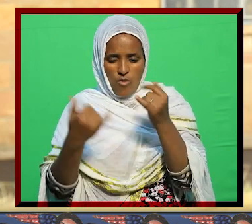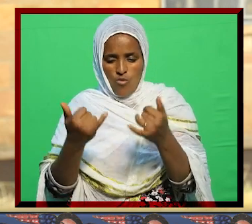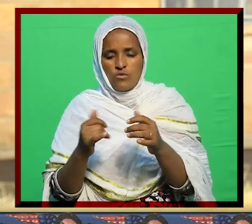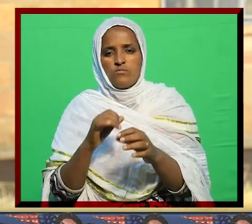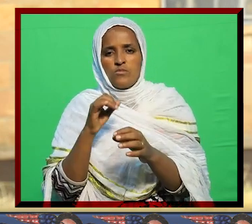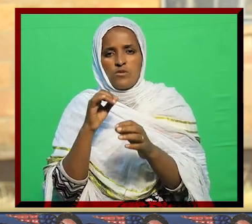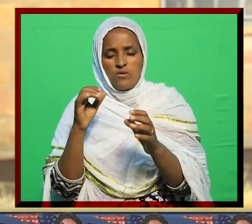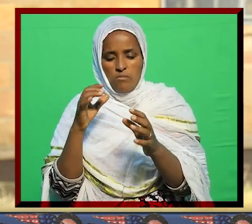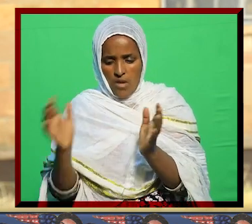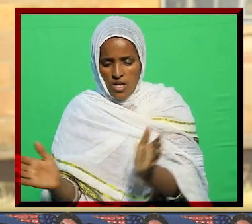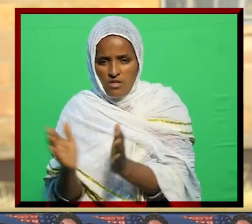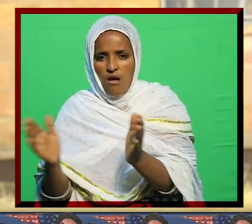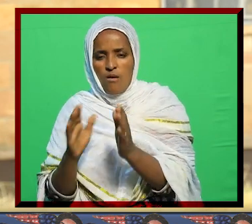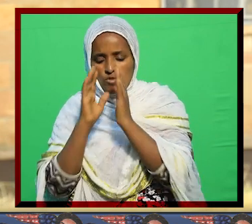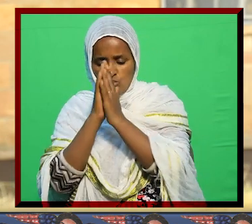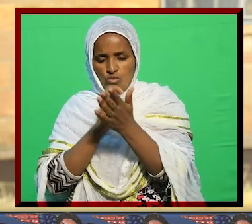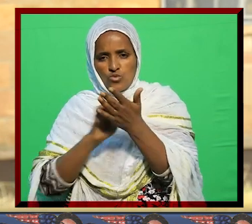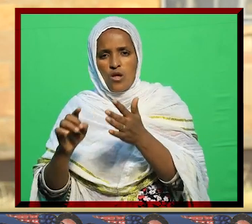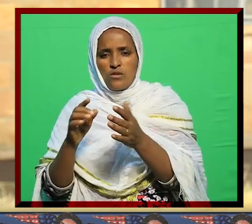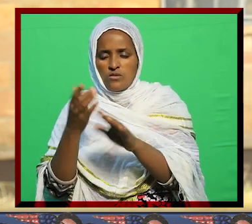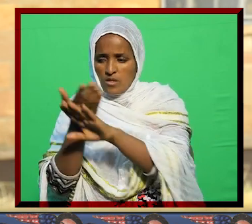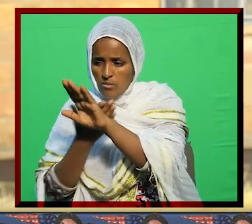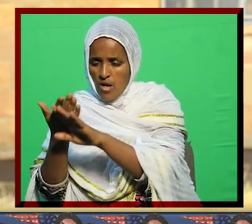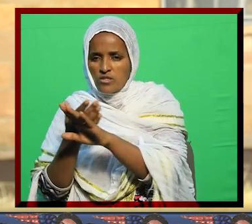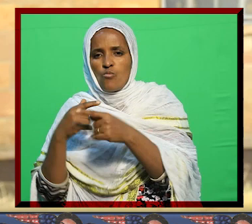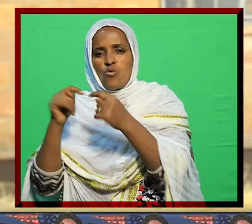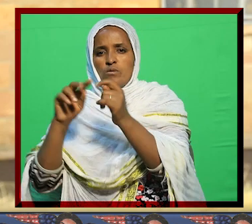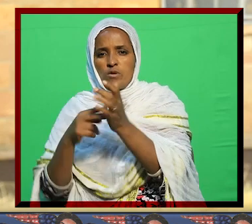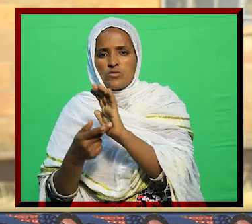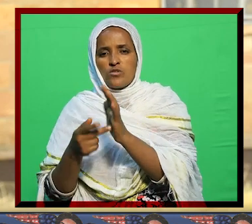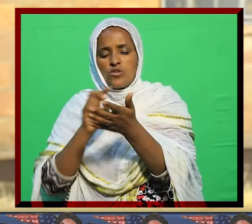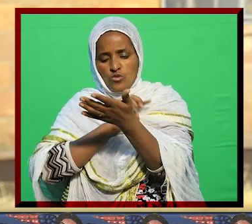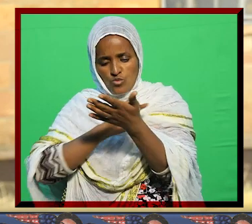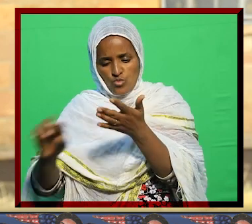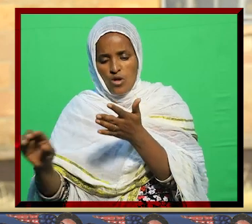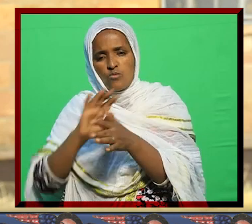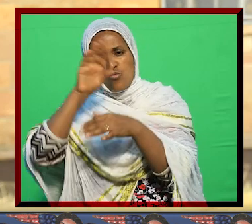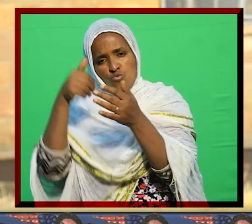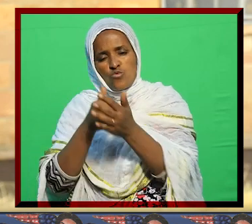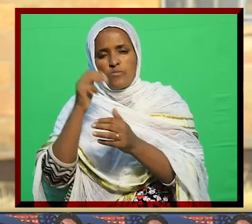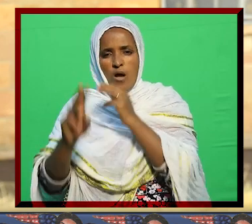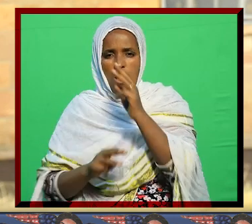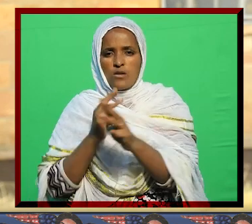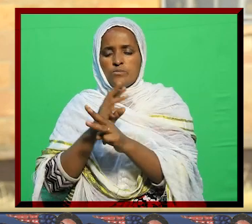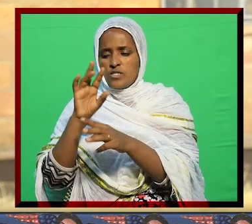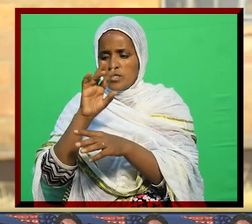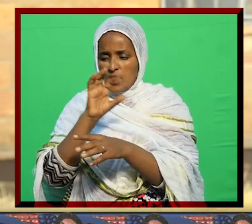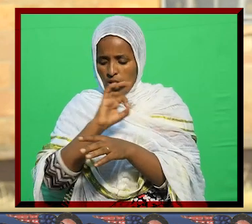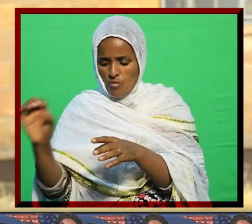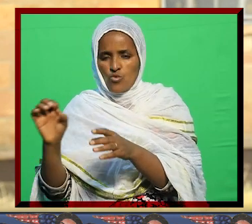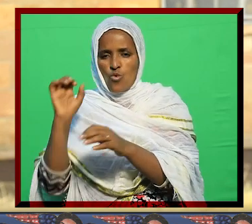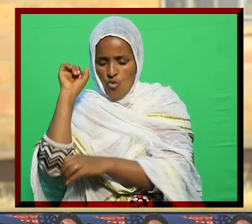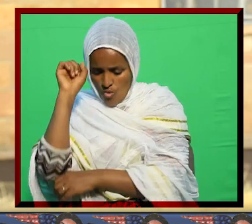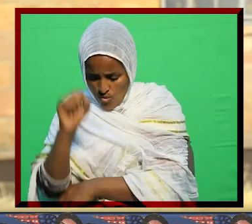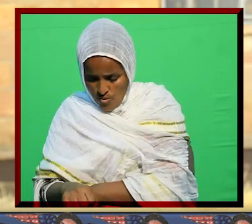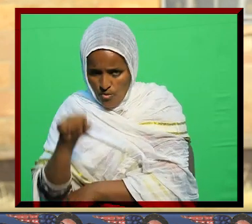አልቻለን ሲል ደግሞ አሁንም አበርታኝ እያለ በጸሎተ ቅዱሳን እየተማጸን እንሞክራለን ማለት ነው። ስግደቱን ቅዱሳን መላውን ዓለም